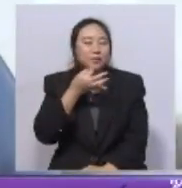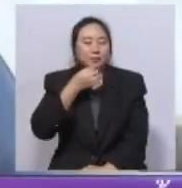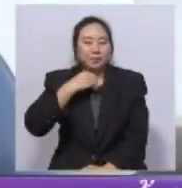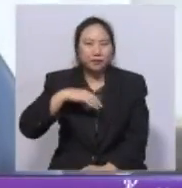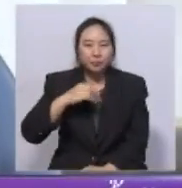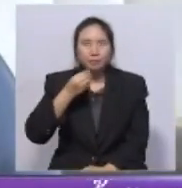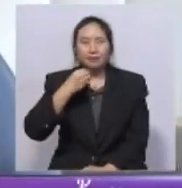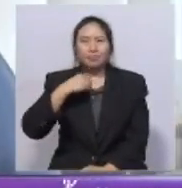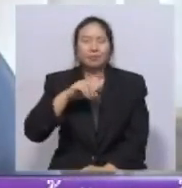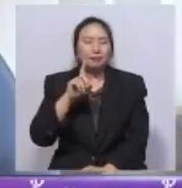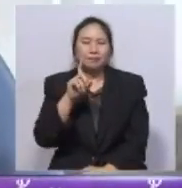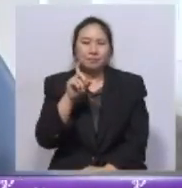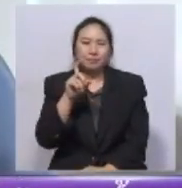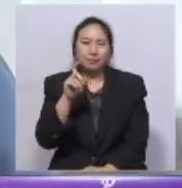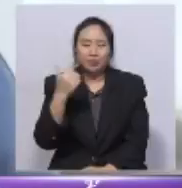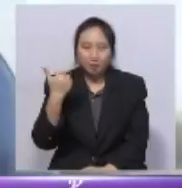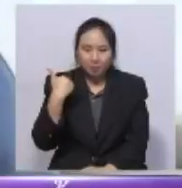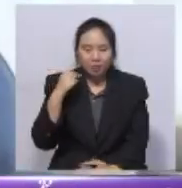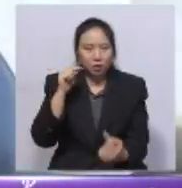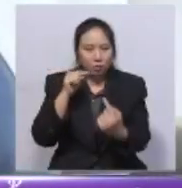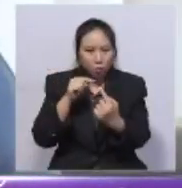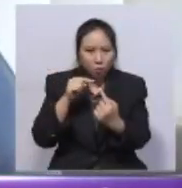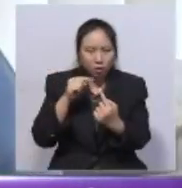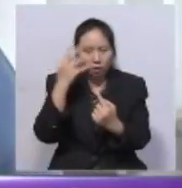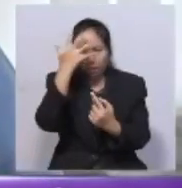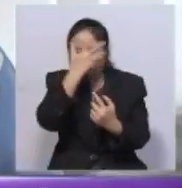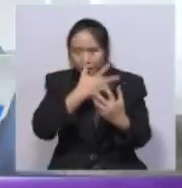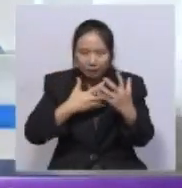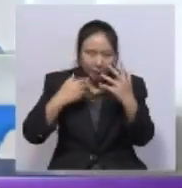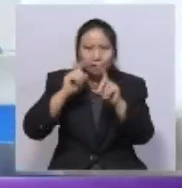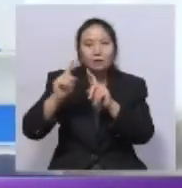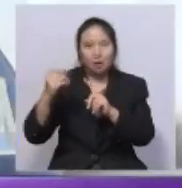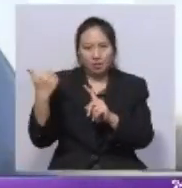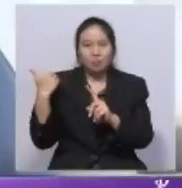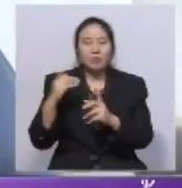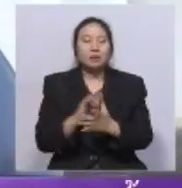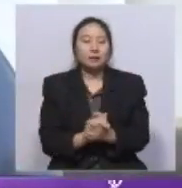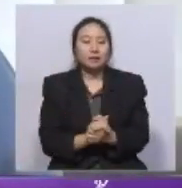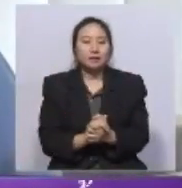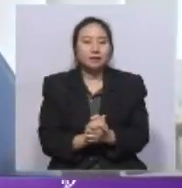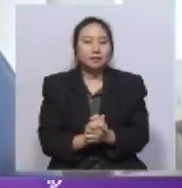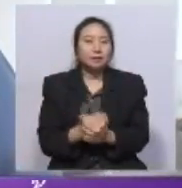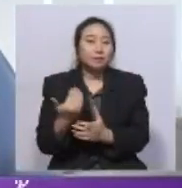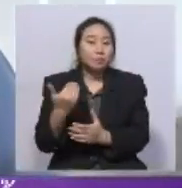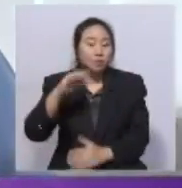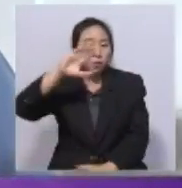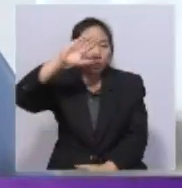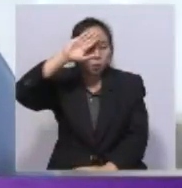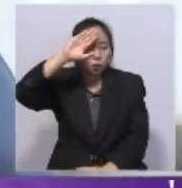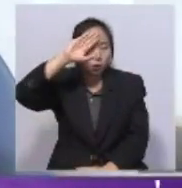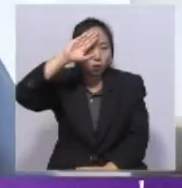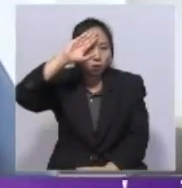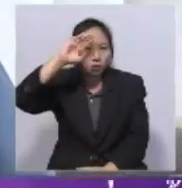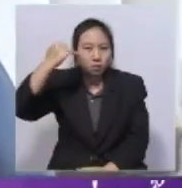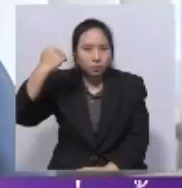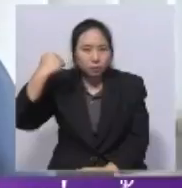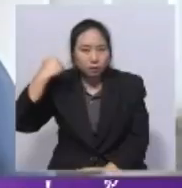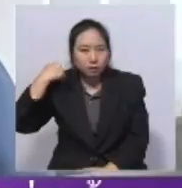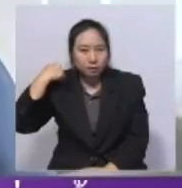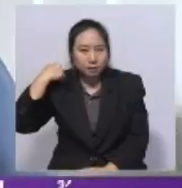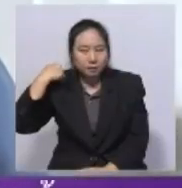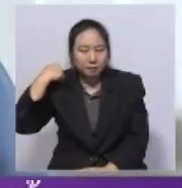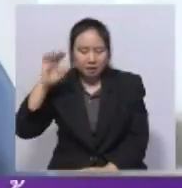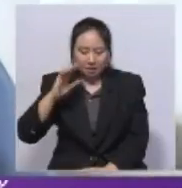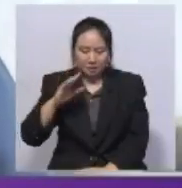แล้วก็จะมีอาการทางระบบประสาทนะครับแล้วก็ในส่วนของโรคก็จะมีเรื่องของอาการ